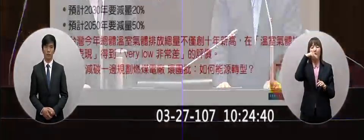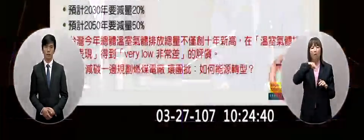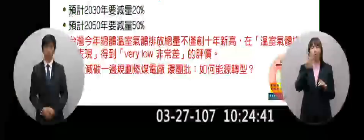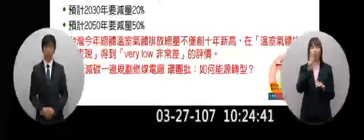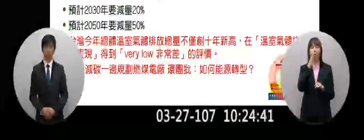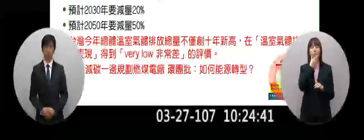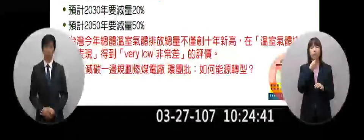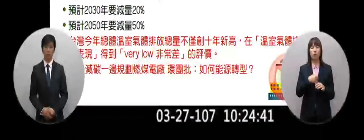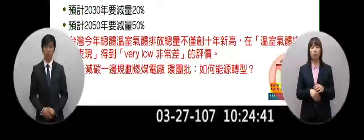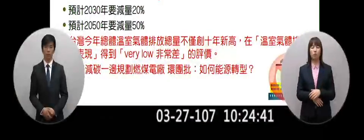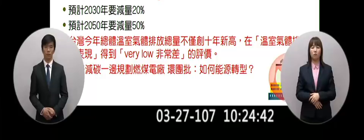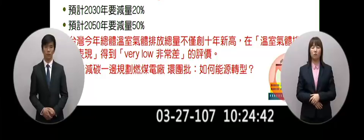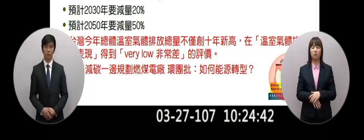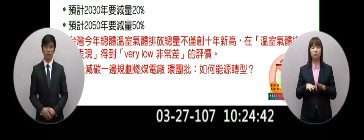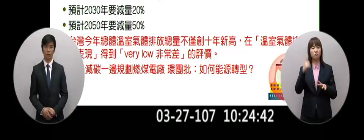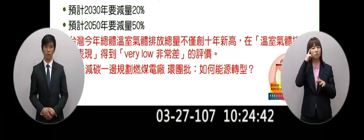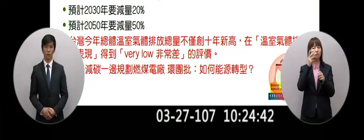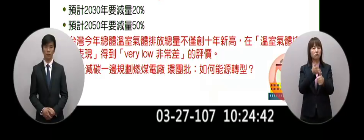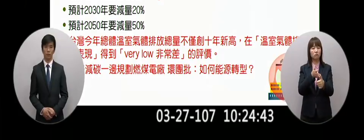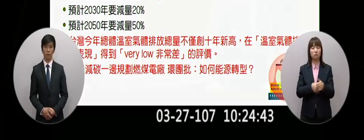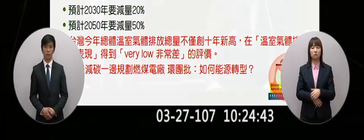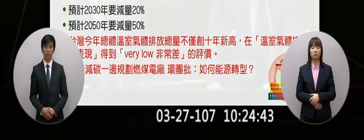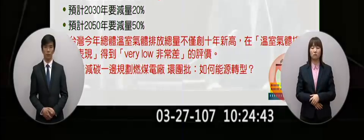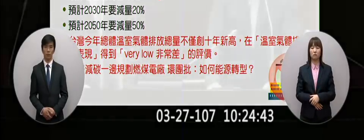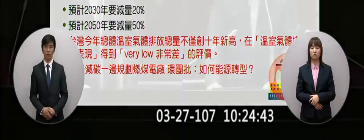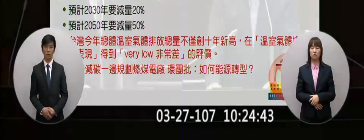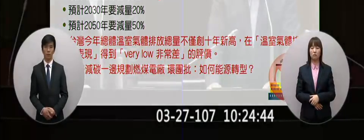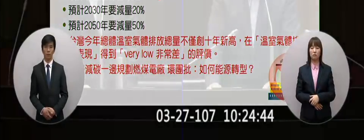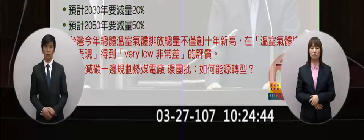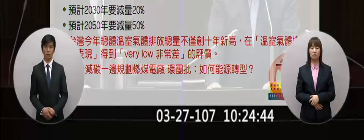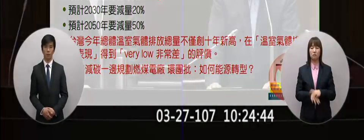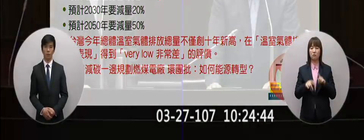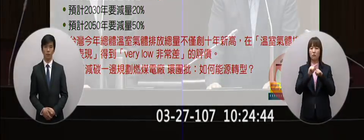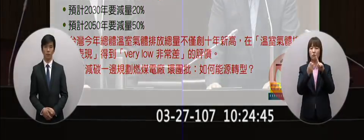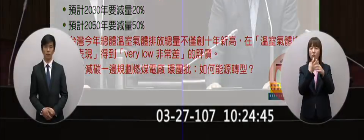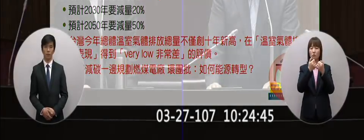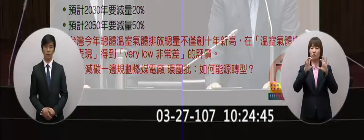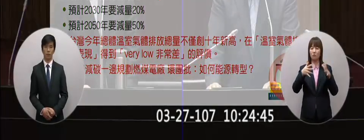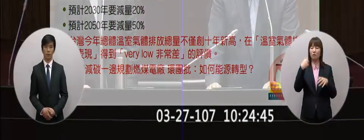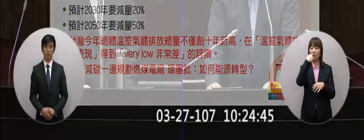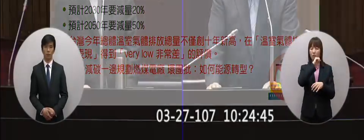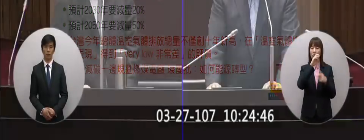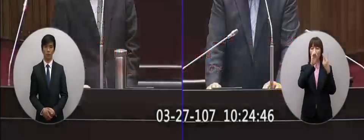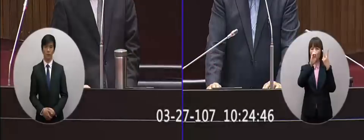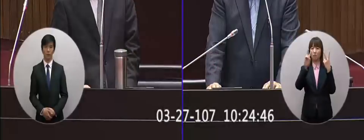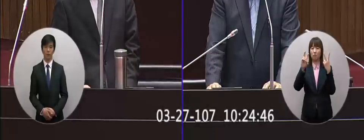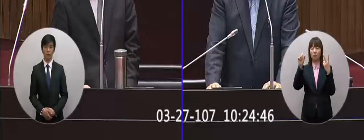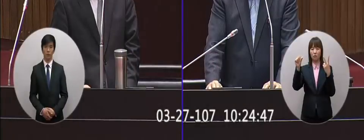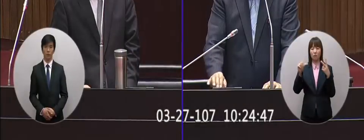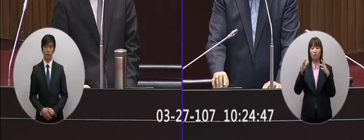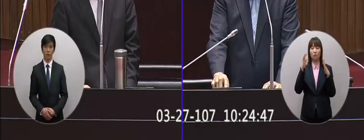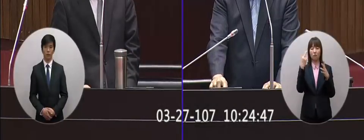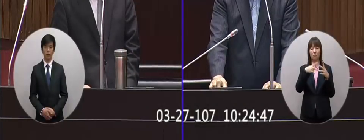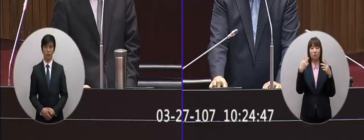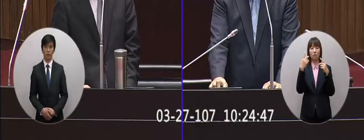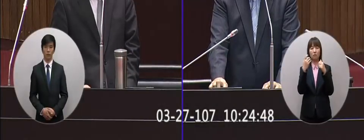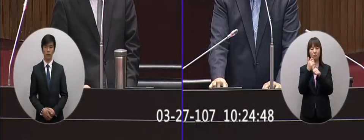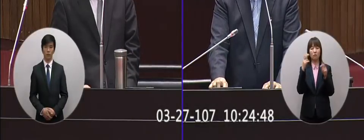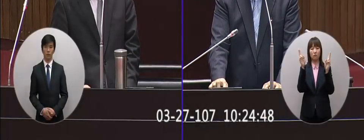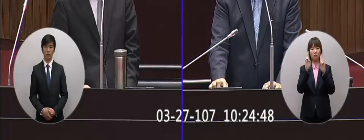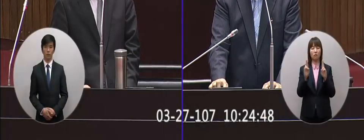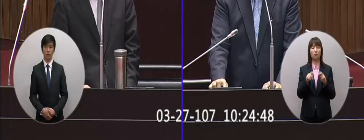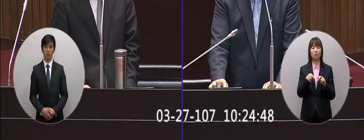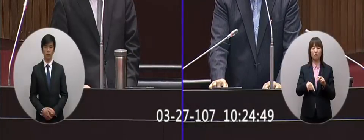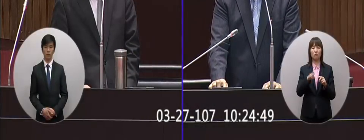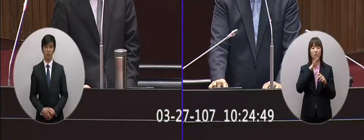困难。所以我今天要请教院长的是，我们中华民国台湾2025年再生能源占比要